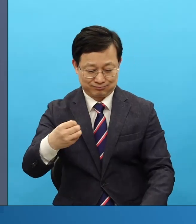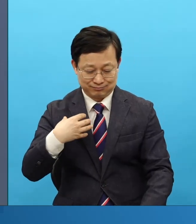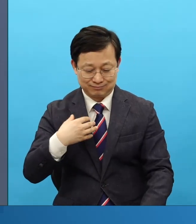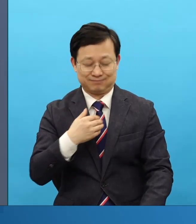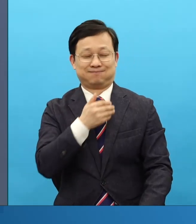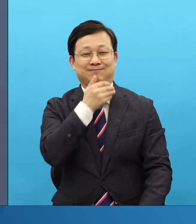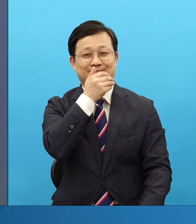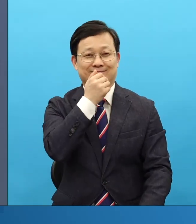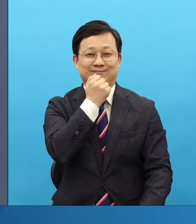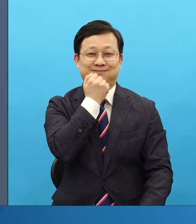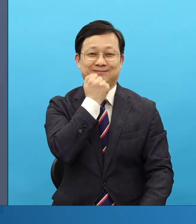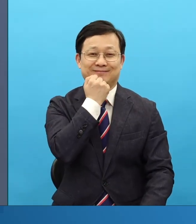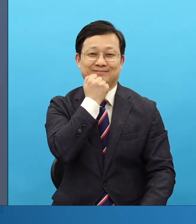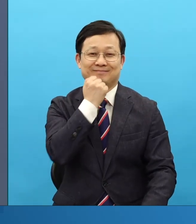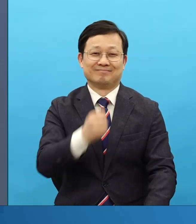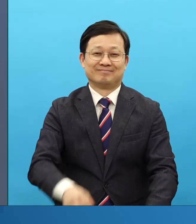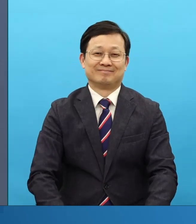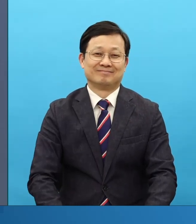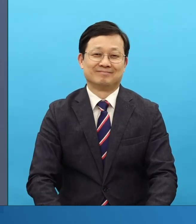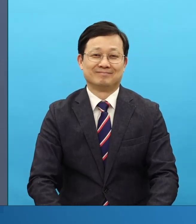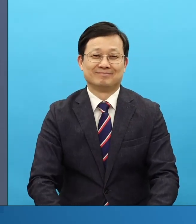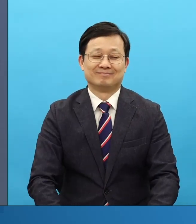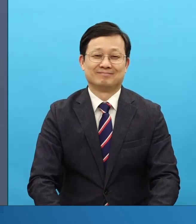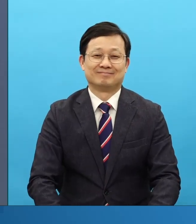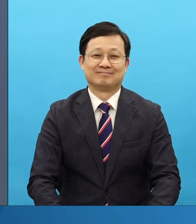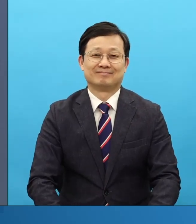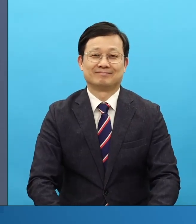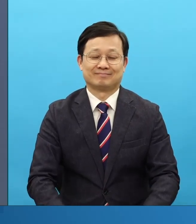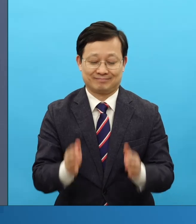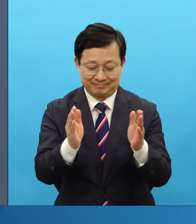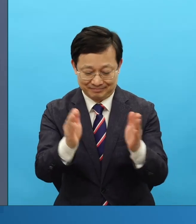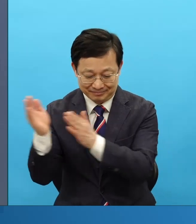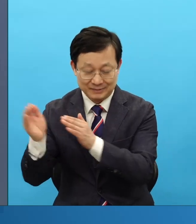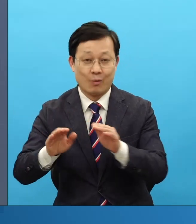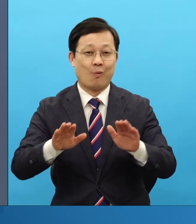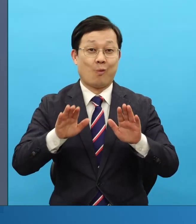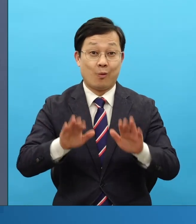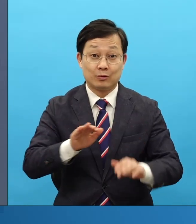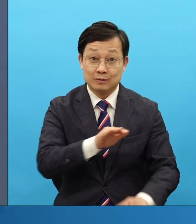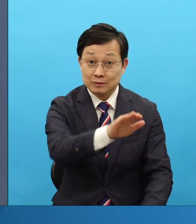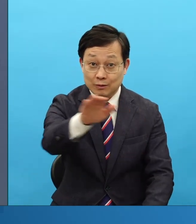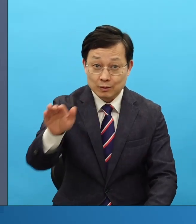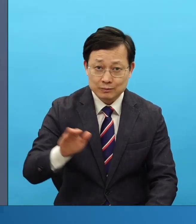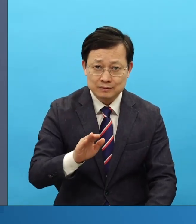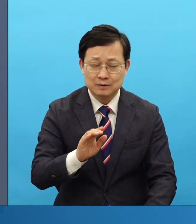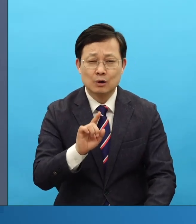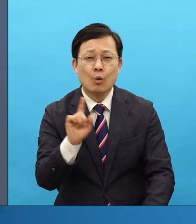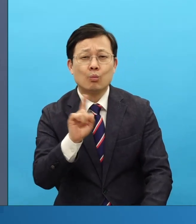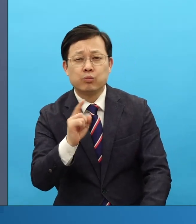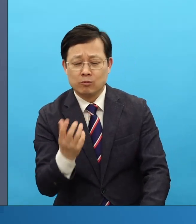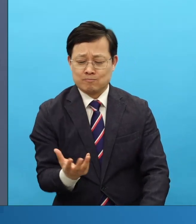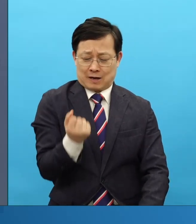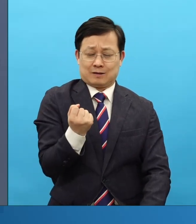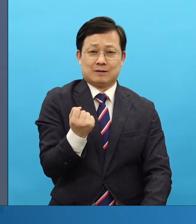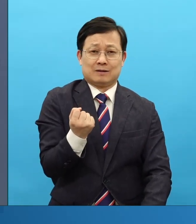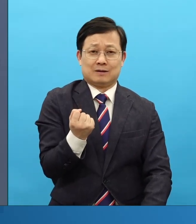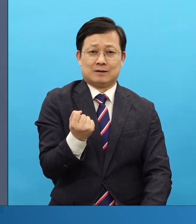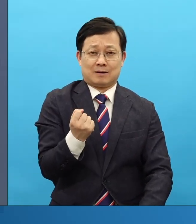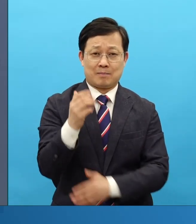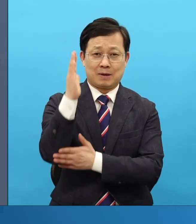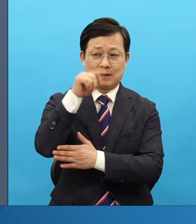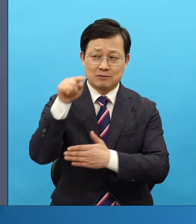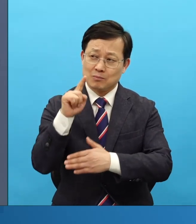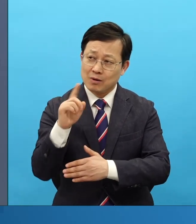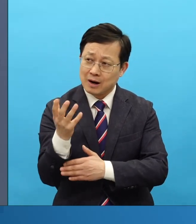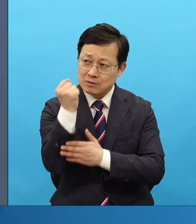my father to the very end. 오늘 여러분 무엇을 갖고 가야 되겠냐? Today, what must you go